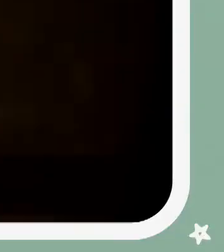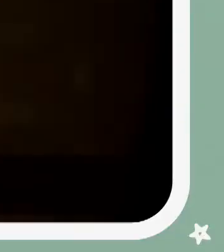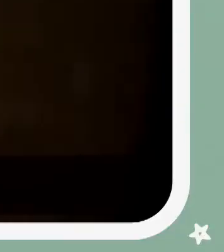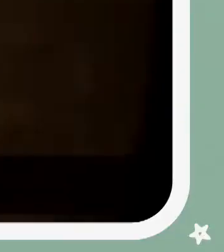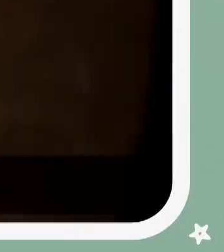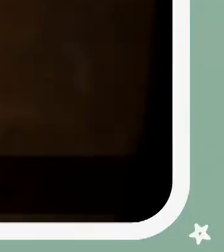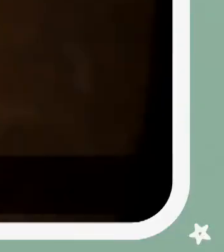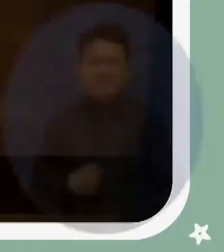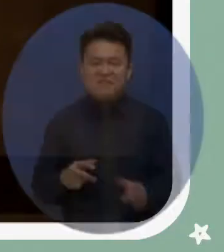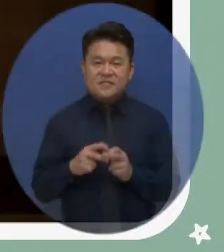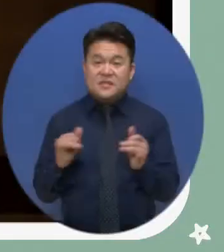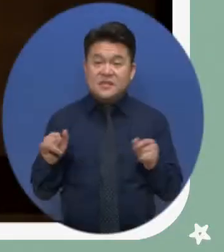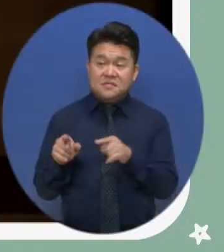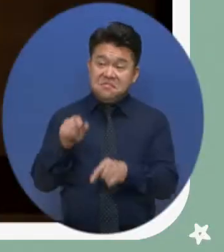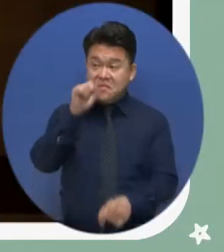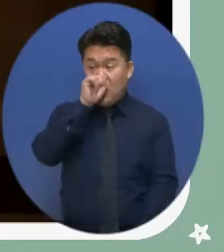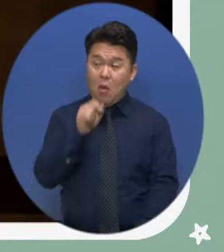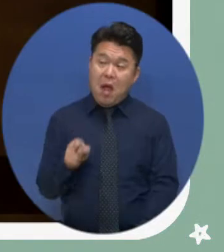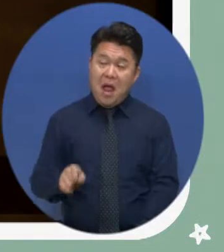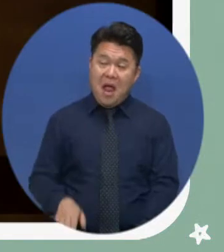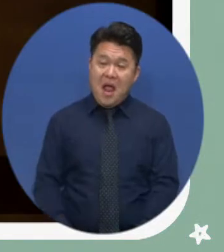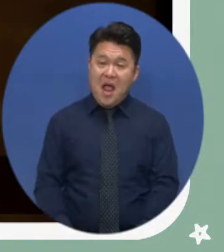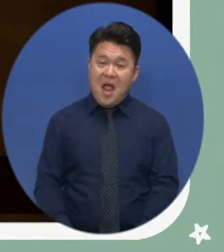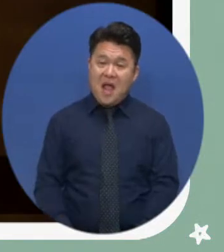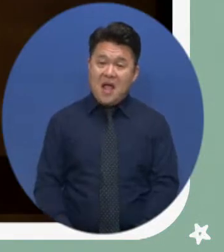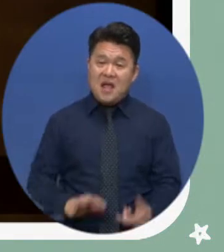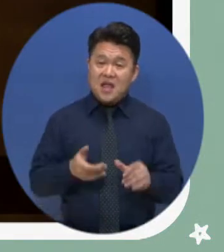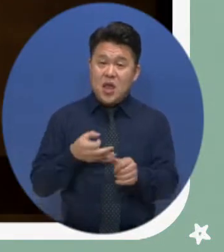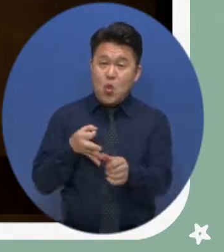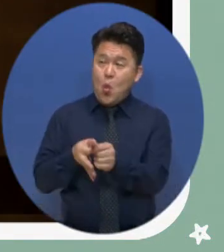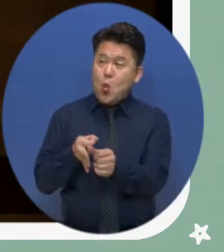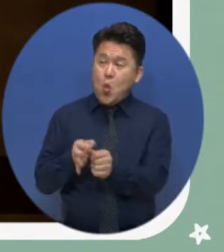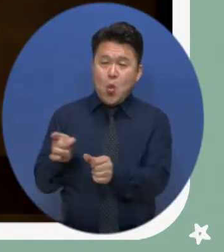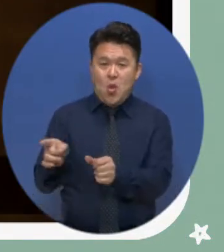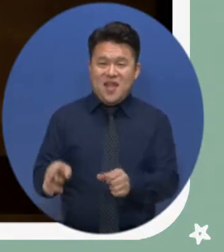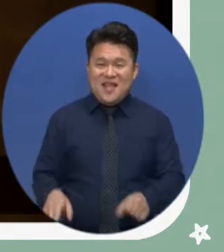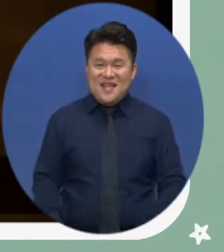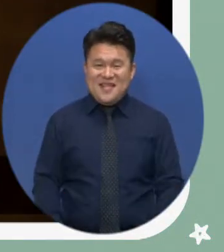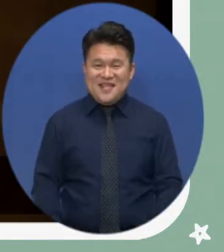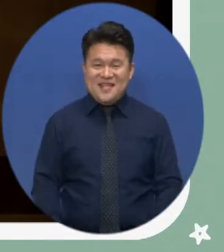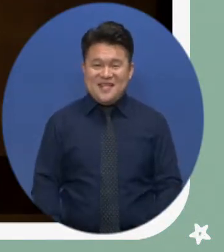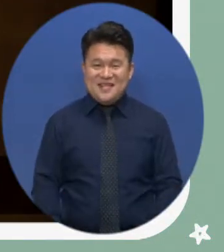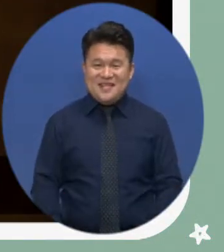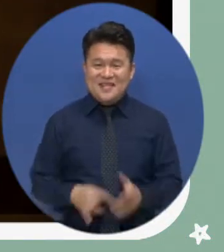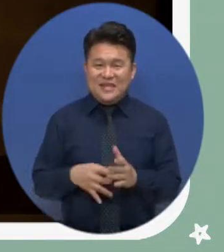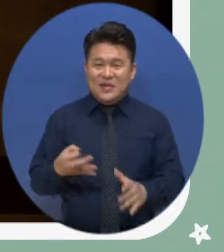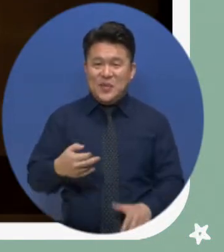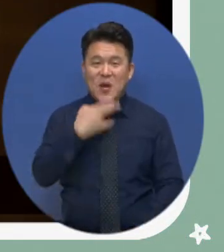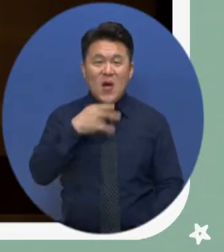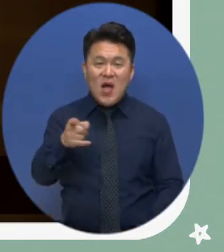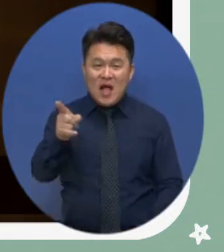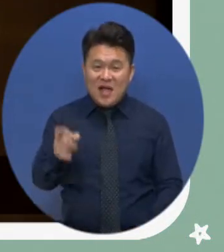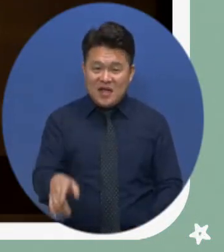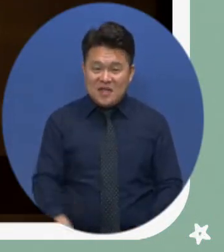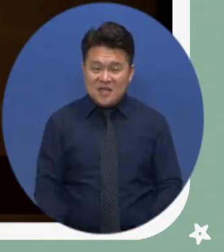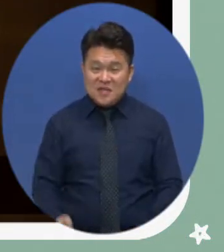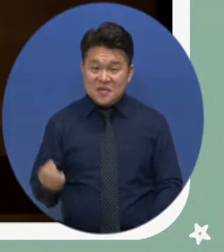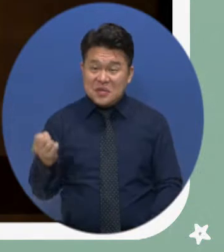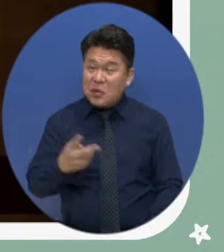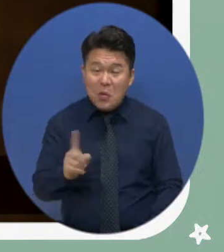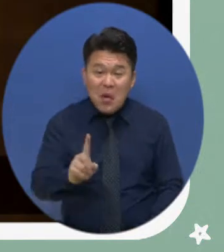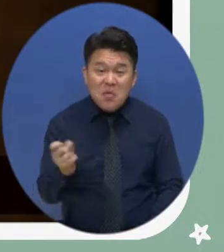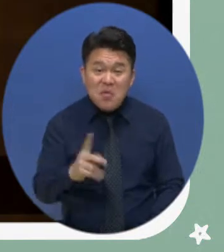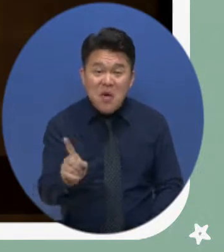아, 장애인은 좋겠어. 나라에서 돈도 많아. 돈도 많네. 어?